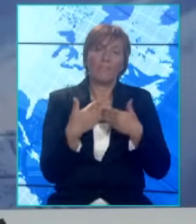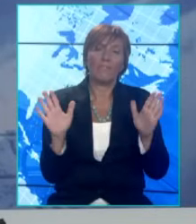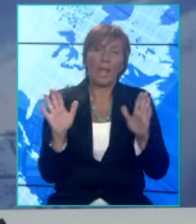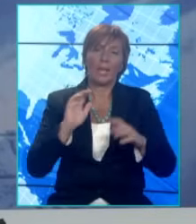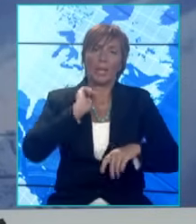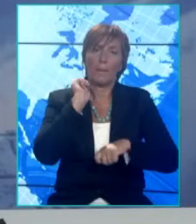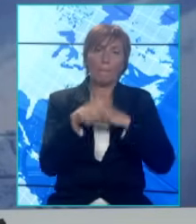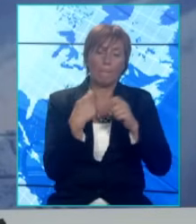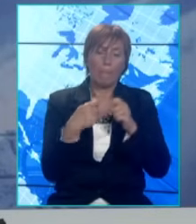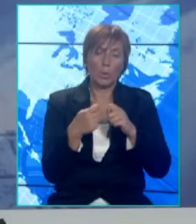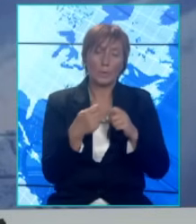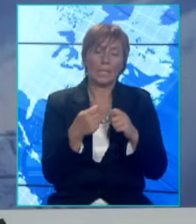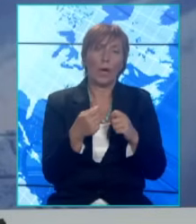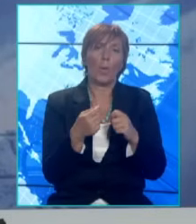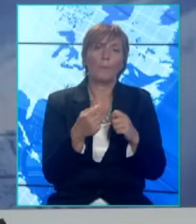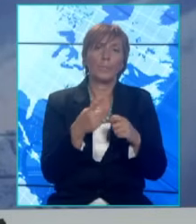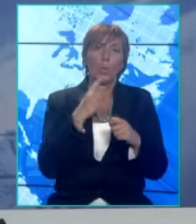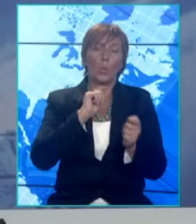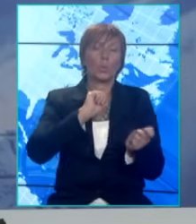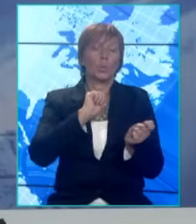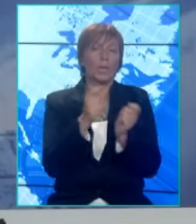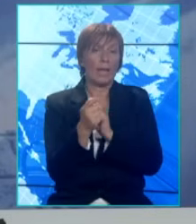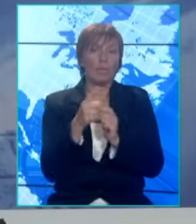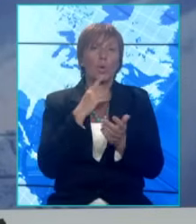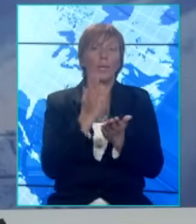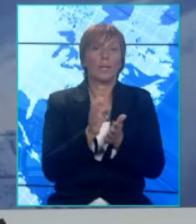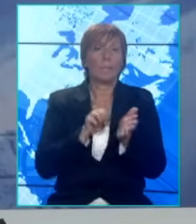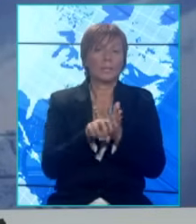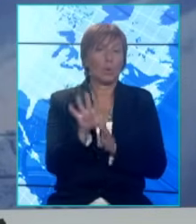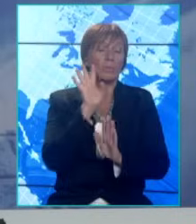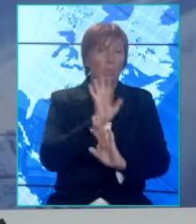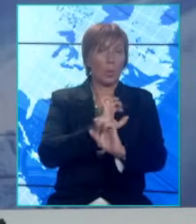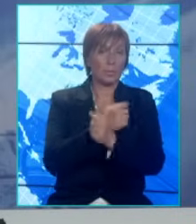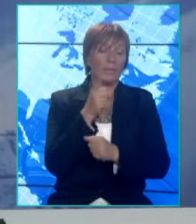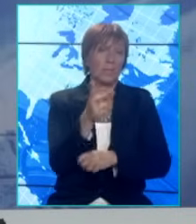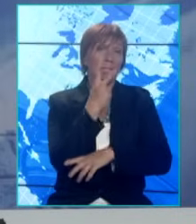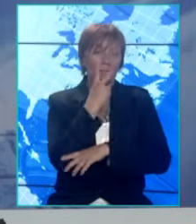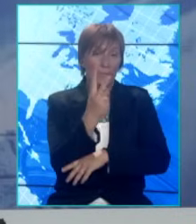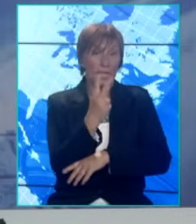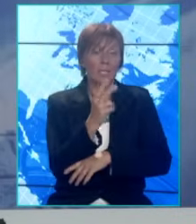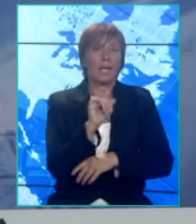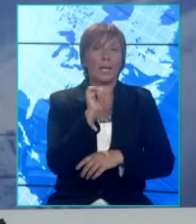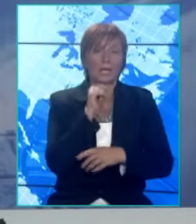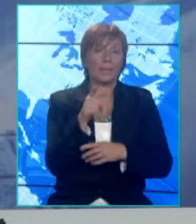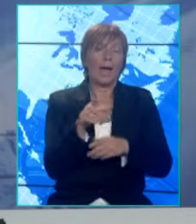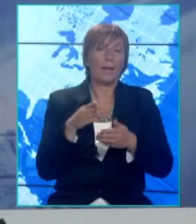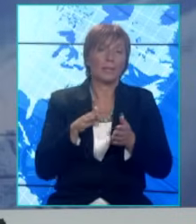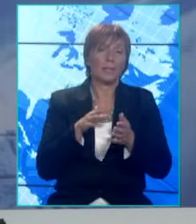veliki posao u kontekstu reformi koje treba provesti u Bosni i Hercegovini. Evo, vidjeli ste, dakle, da zadire